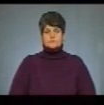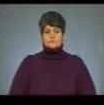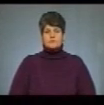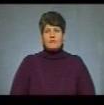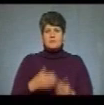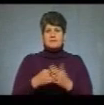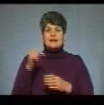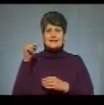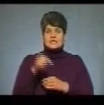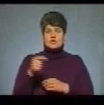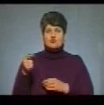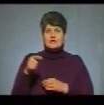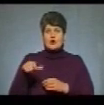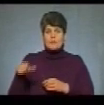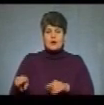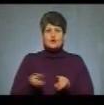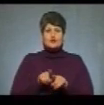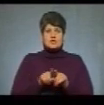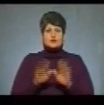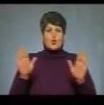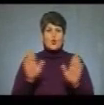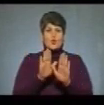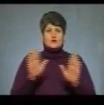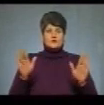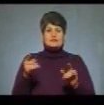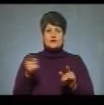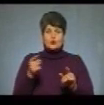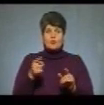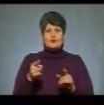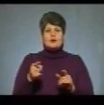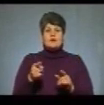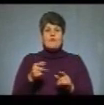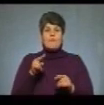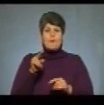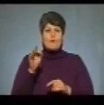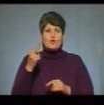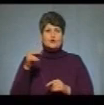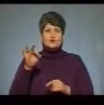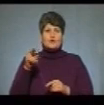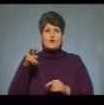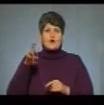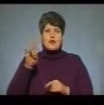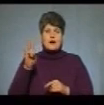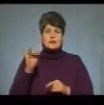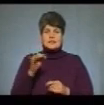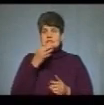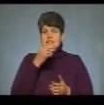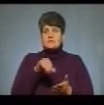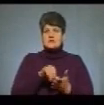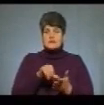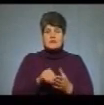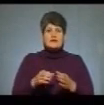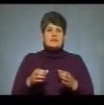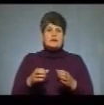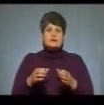Майже 1000 тернополян одночасно колядують у Тернополі в торговому центрі «Подоляни», повідомив представник Книги рекордів Тернополя Олександр